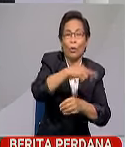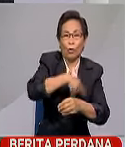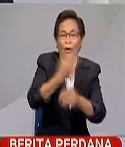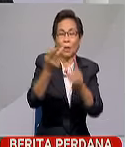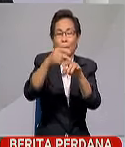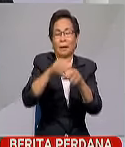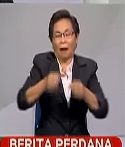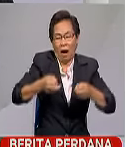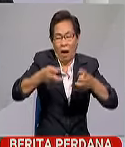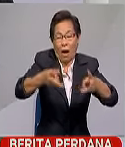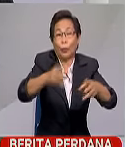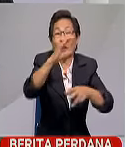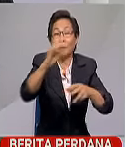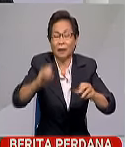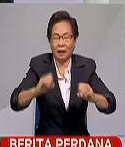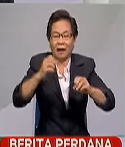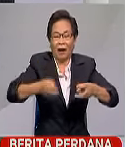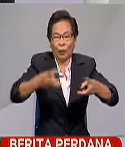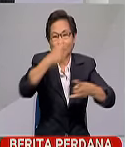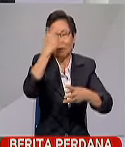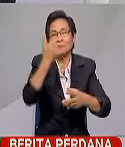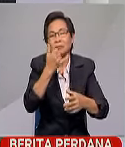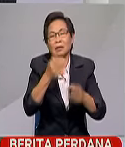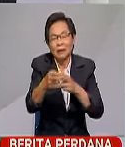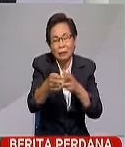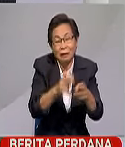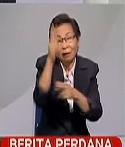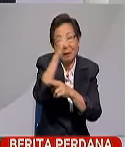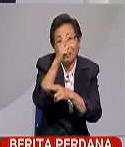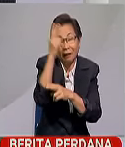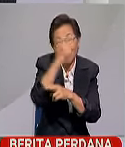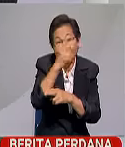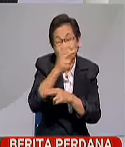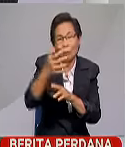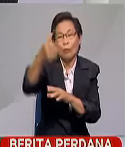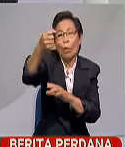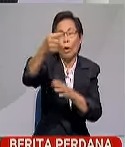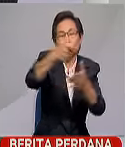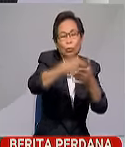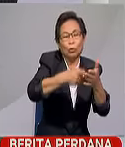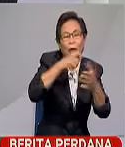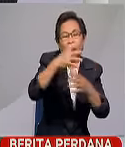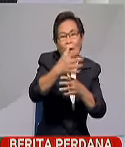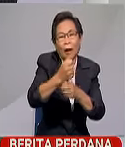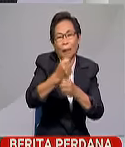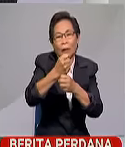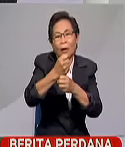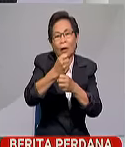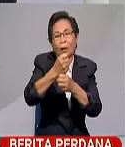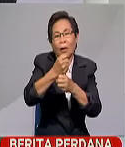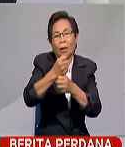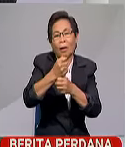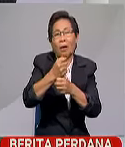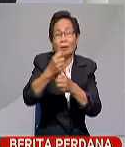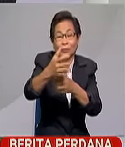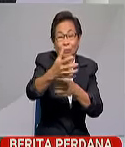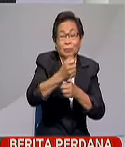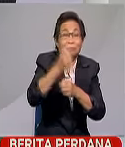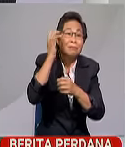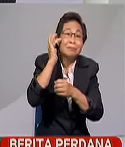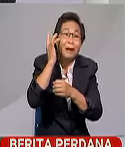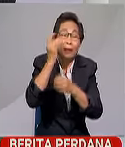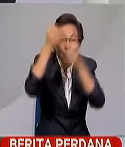turut meluahkan kekesalan kerana usaha kerajaan membekukan kenaikan tol tidak mendapat liputan sewajarnya hingga rakyat tidak